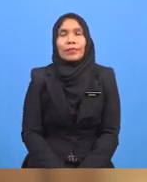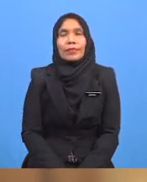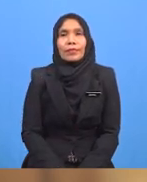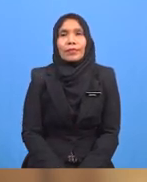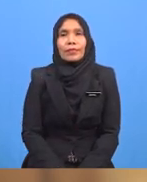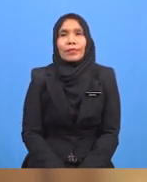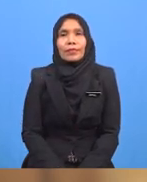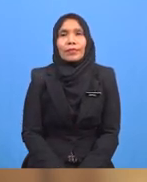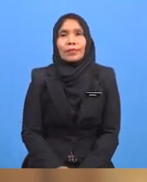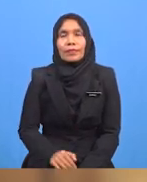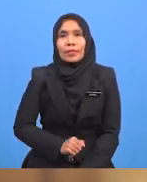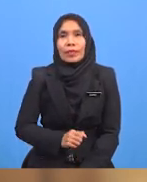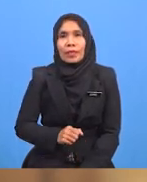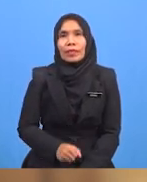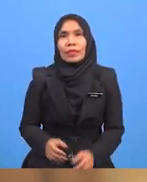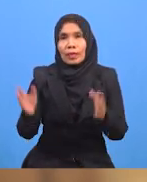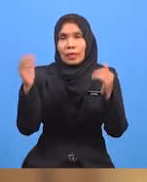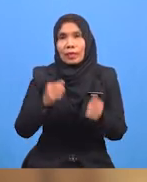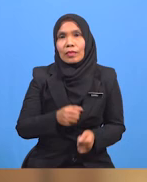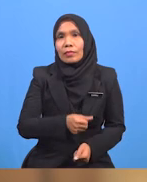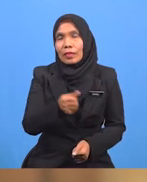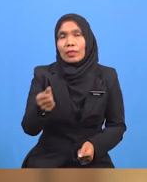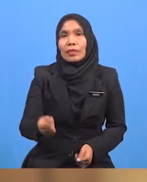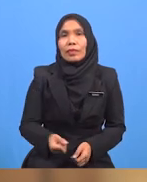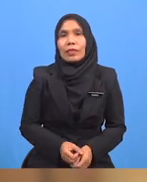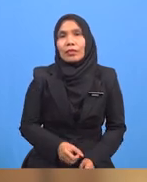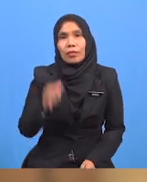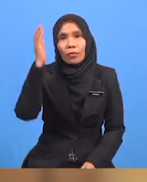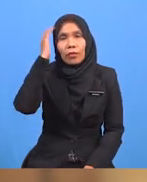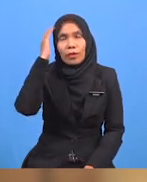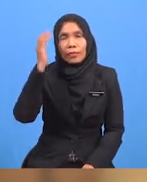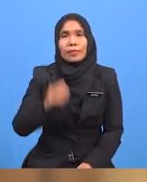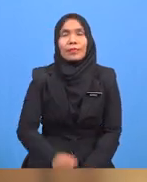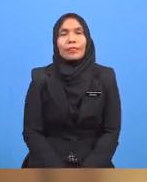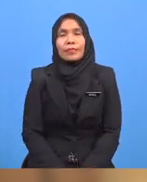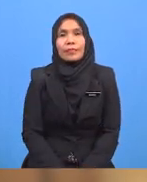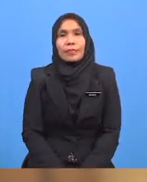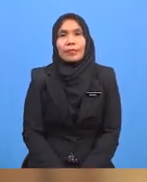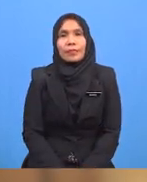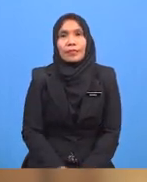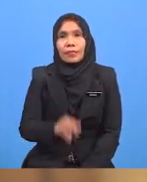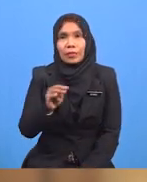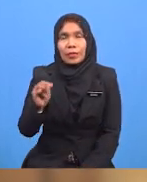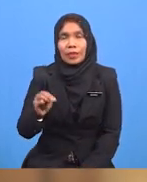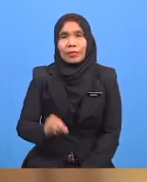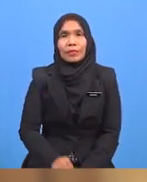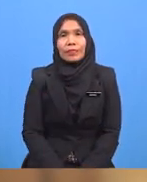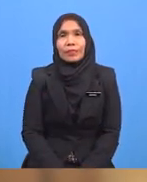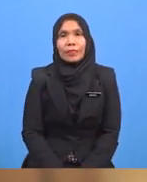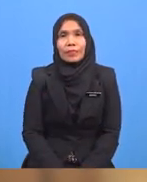anda jelas dan paham dengan lima contoh yang telah kita pelajari tadi murid-murid